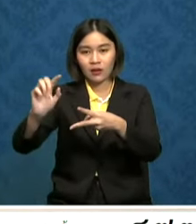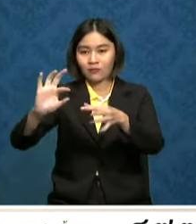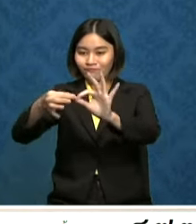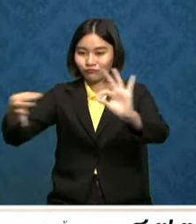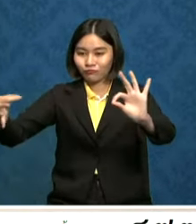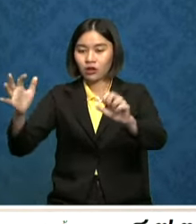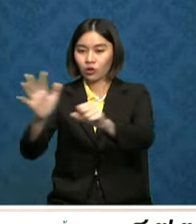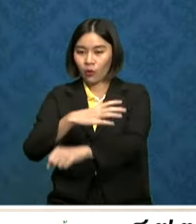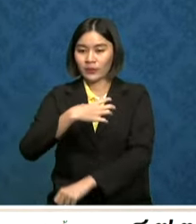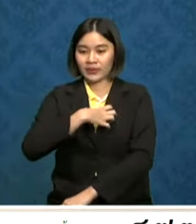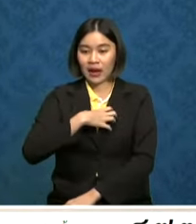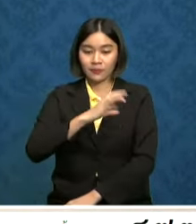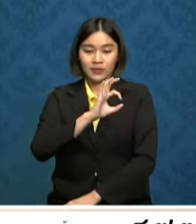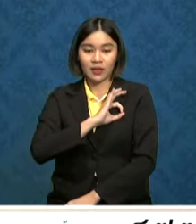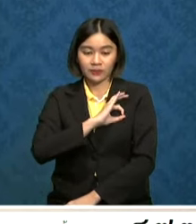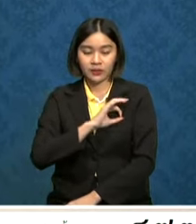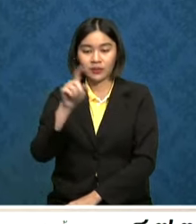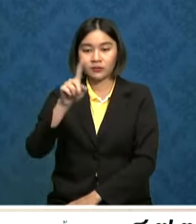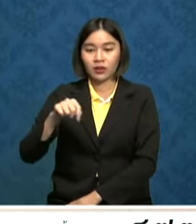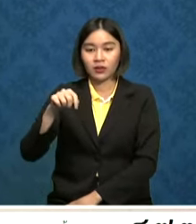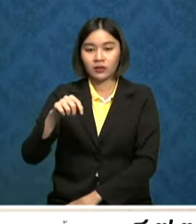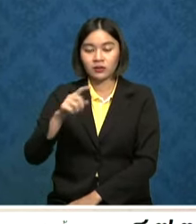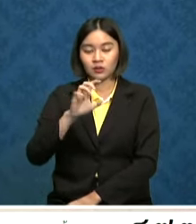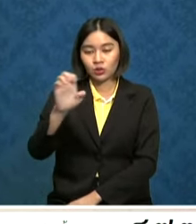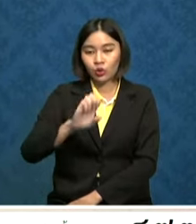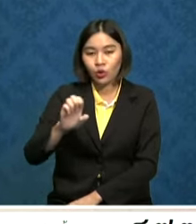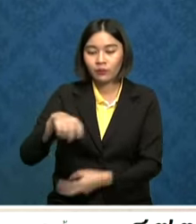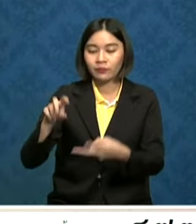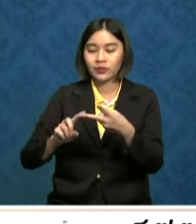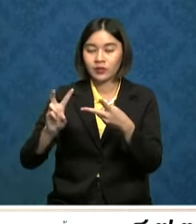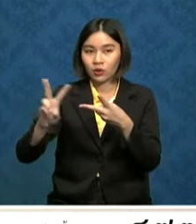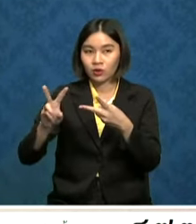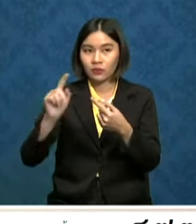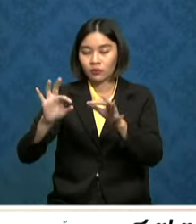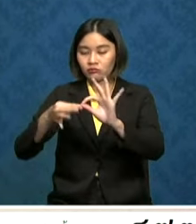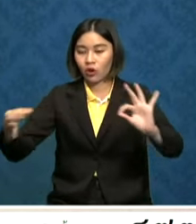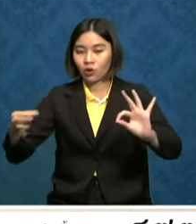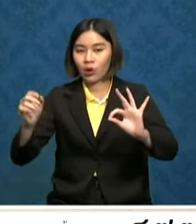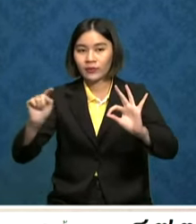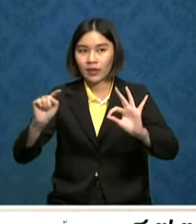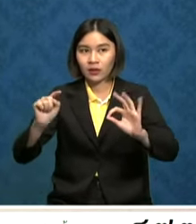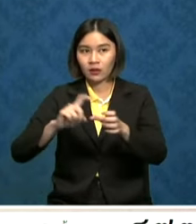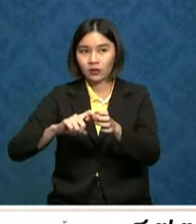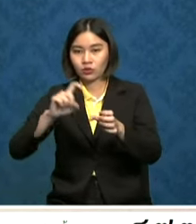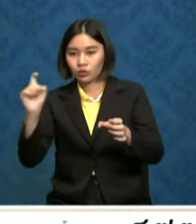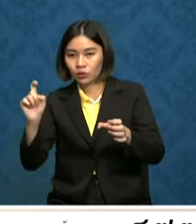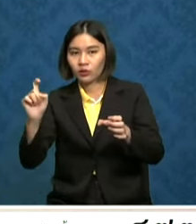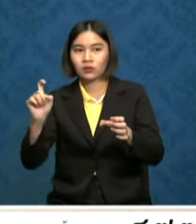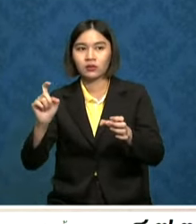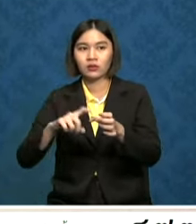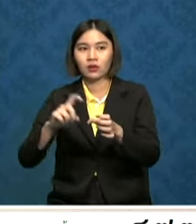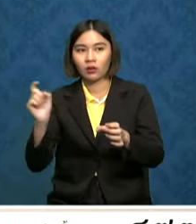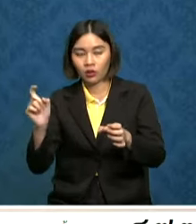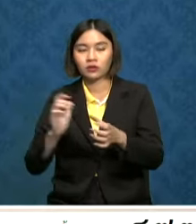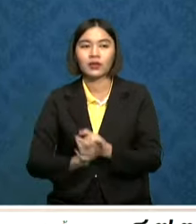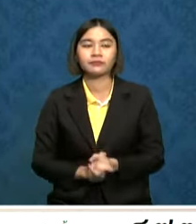ความเต็มว่ายังคงเป็นสมาชิกสหภาพยุโรปหรือว่า remain นะครับอีกตัวเลือกนึงก็คือเขียนเป็นข้อความเต็มว่าออกจากสหภาพยุโรปหรือว่า leave